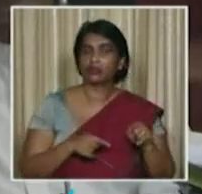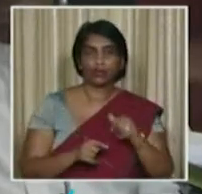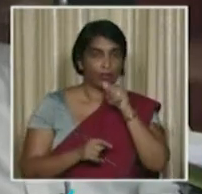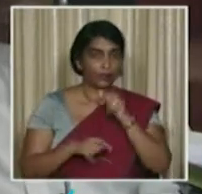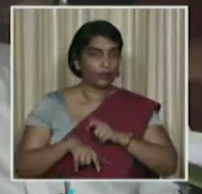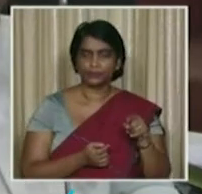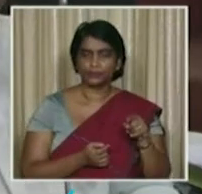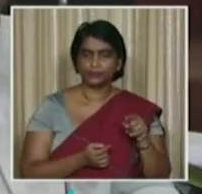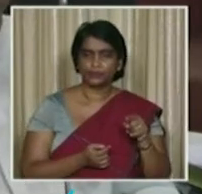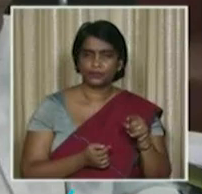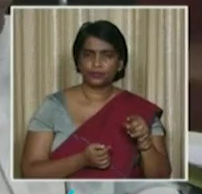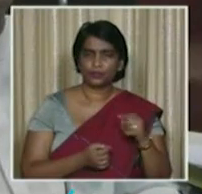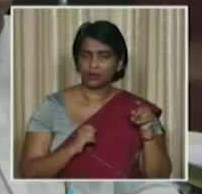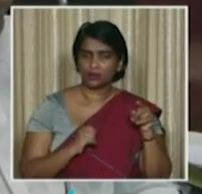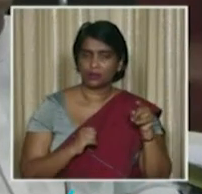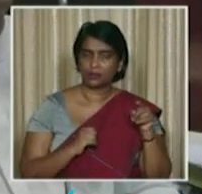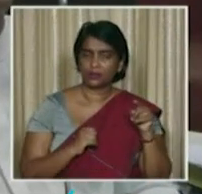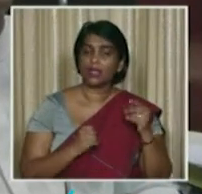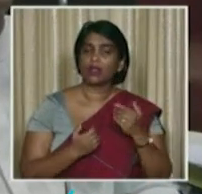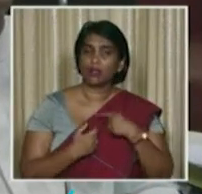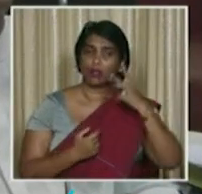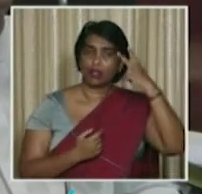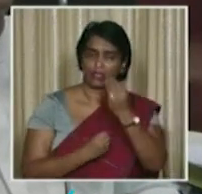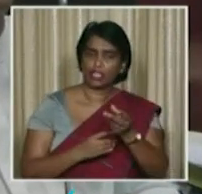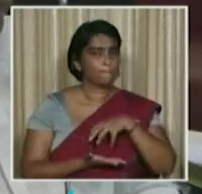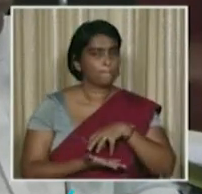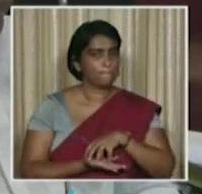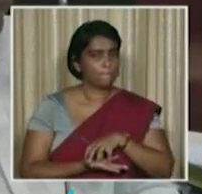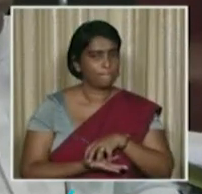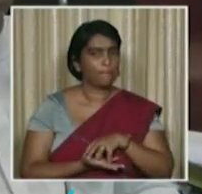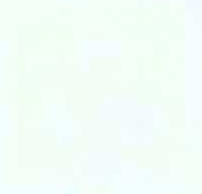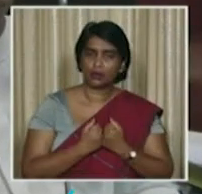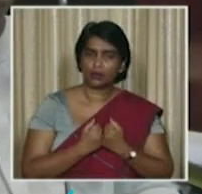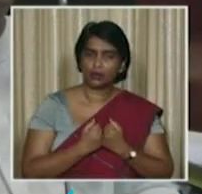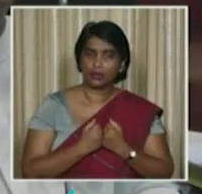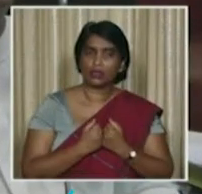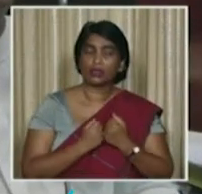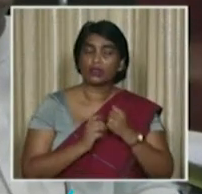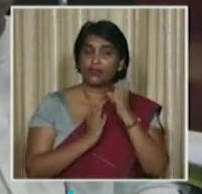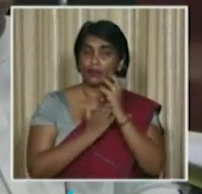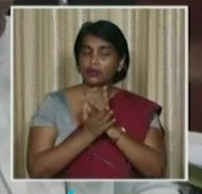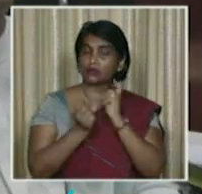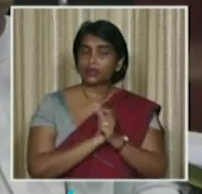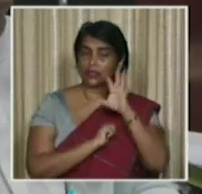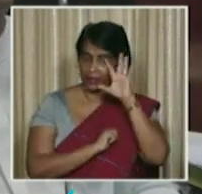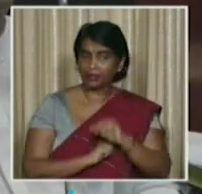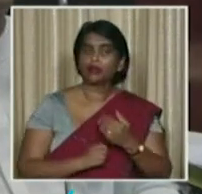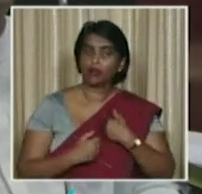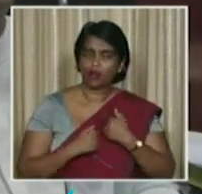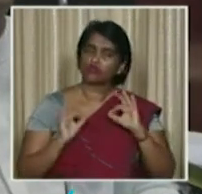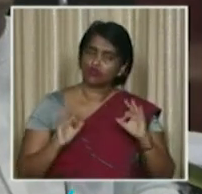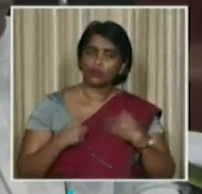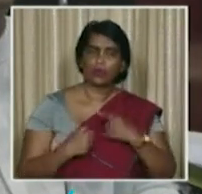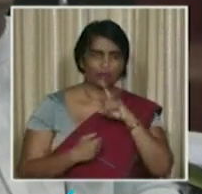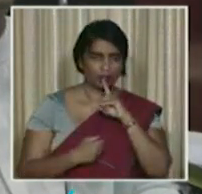කාලයට මැතිවරණ තියන්න ඕන. ආණ්ඩුව අප මුල් කාලේ. අපි 3-2 දෙන ලෑස්ති පළාත් සභා මැතිවරණ ව්‍යවස්ථා සංශෝධන කියලා තියන්න අපි සූදානම්